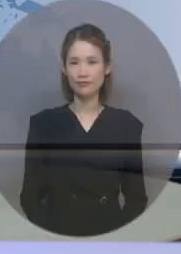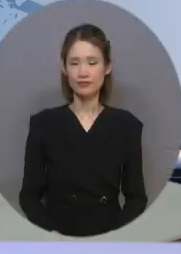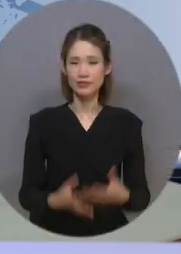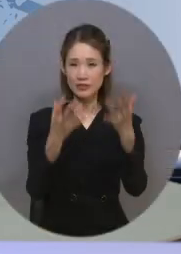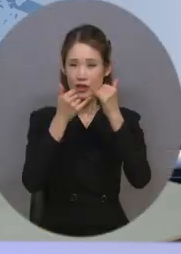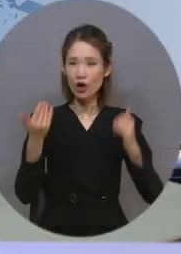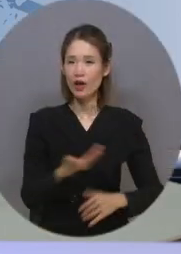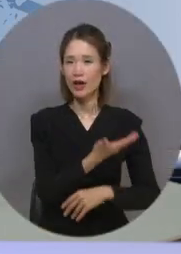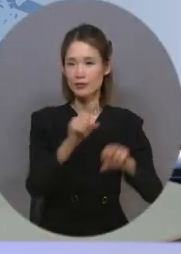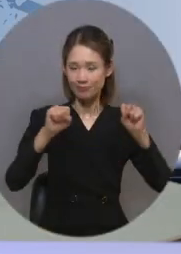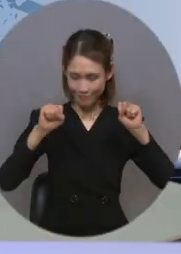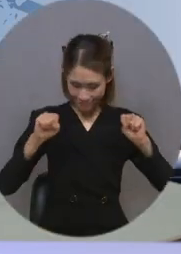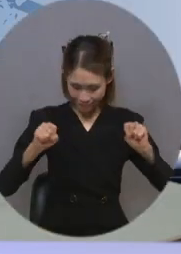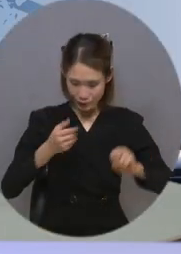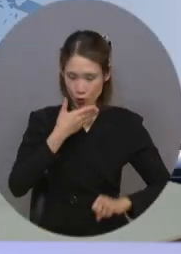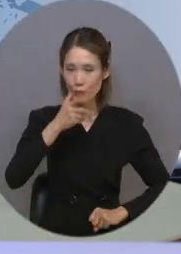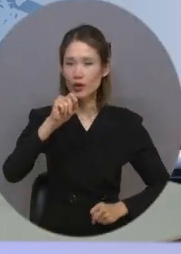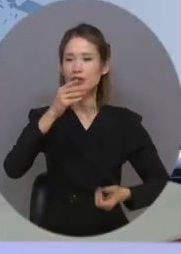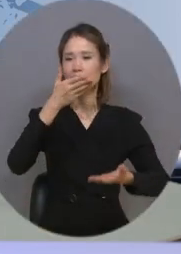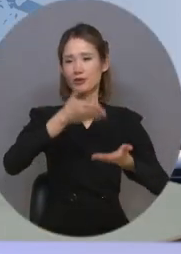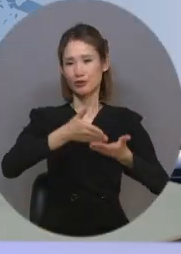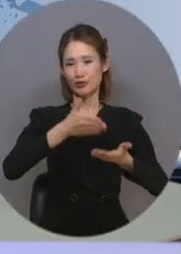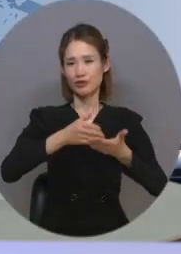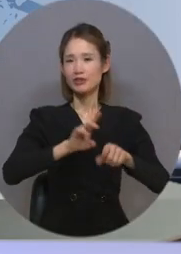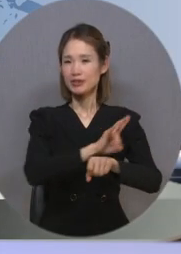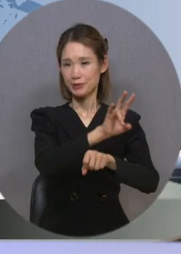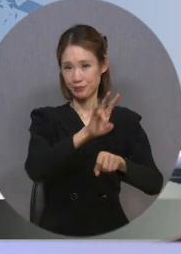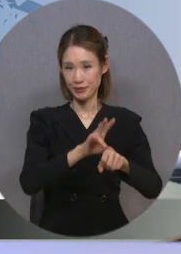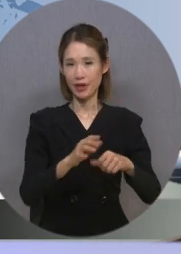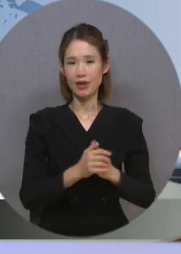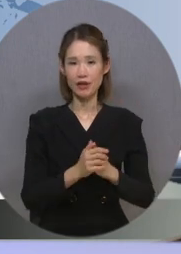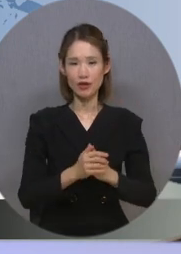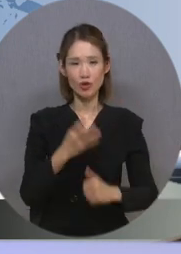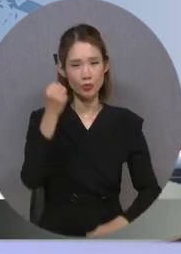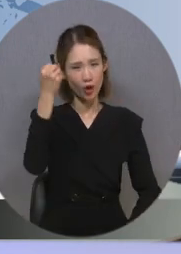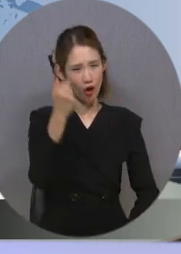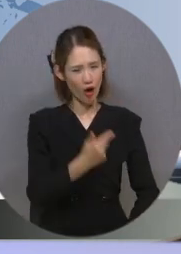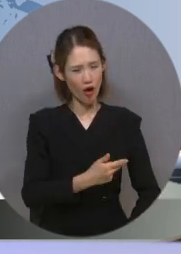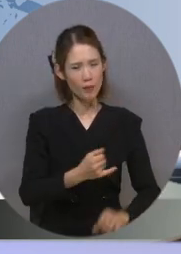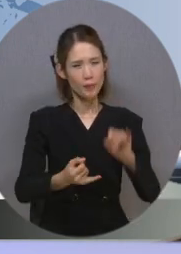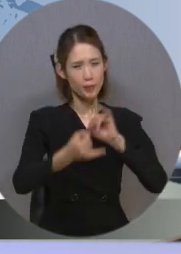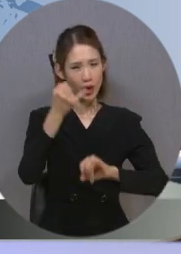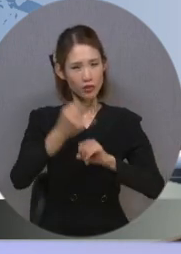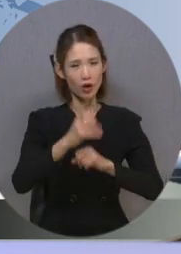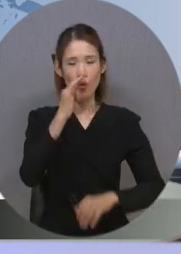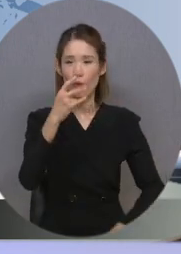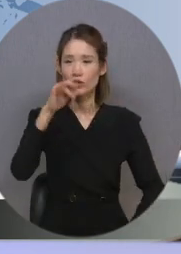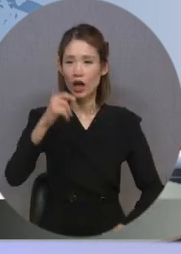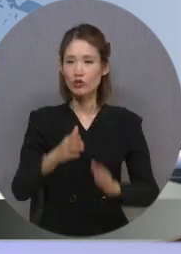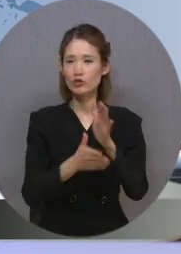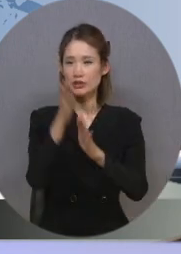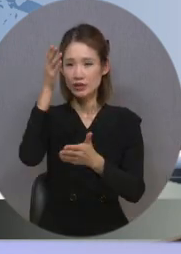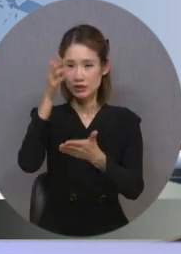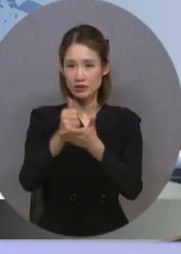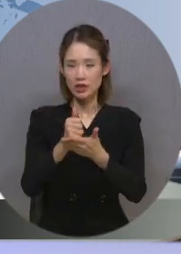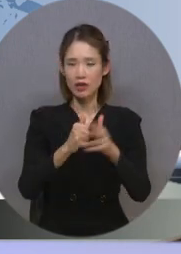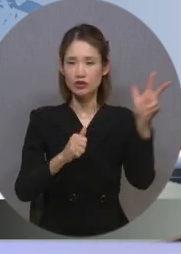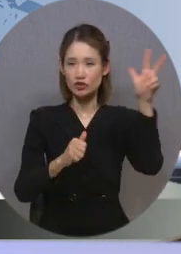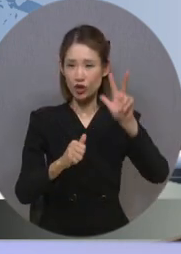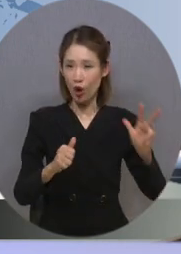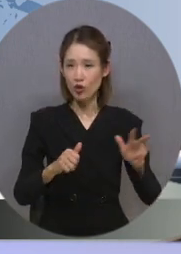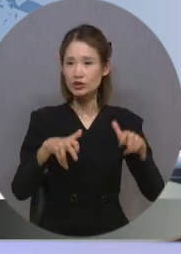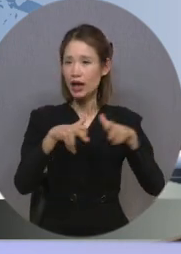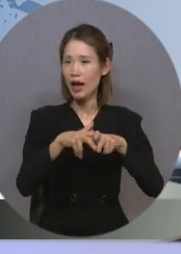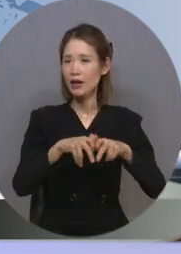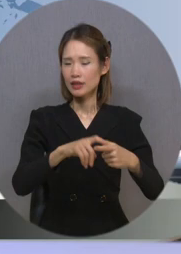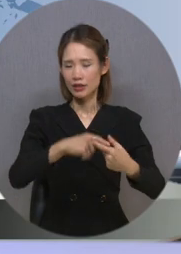시청자 여러분 안녕하십니까? 복지TV 뉴스 24입니다. 몇 차례 결렬됐던 오세훈 시장과 전국 장애인